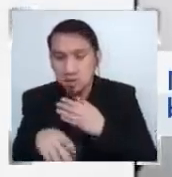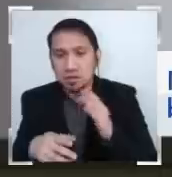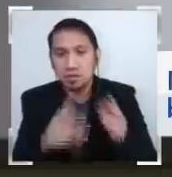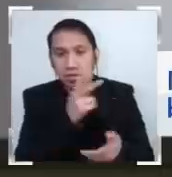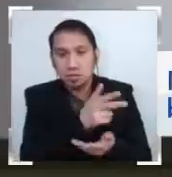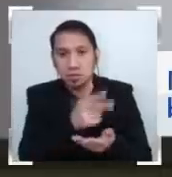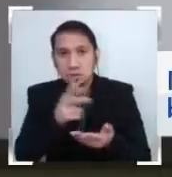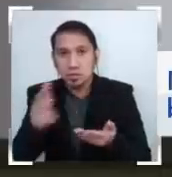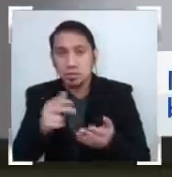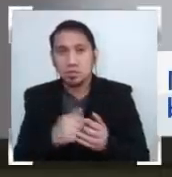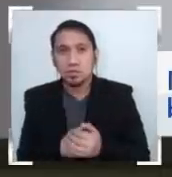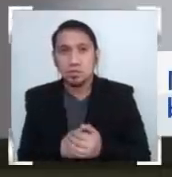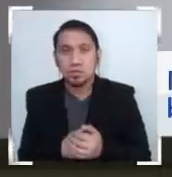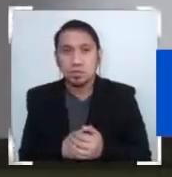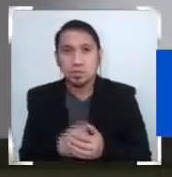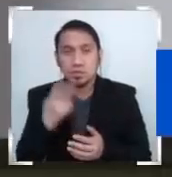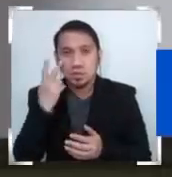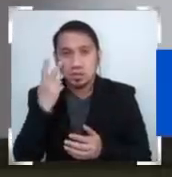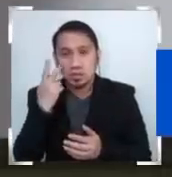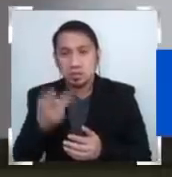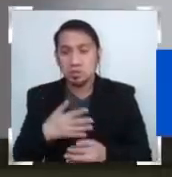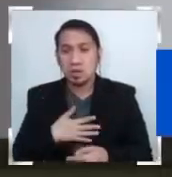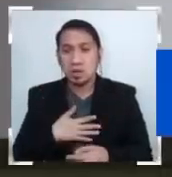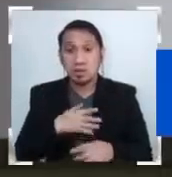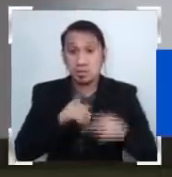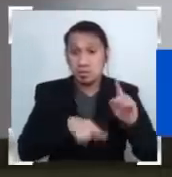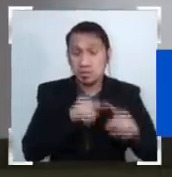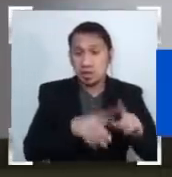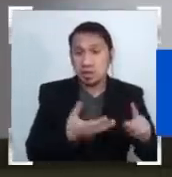sasakyan. Biglang sumigaw yung kaibigan namin na